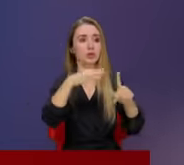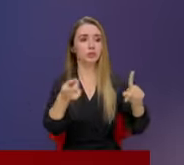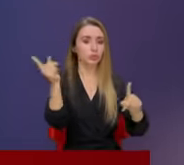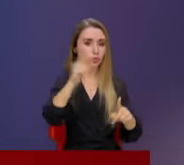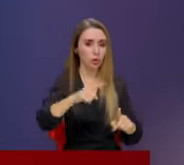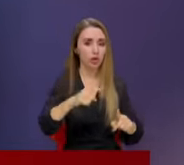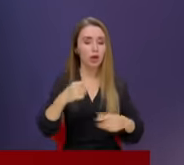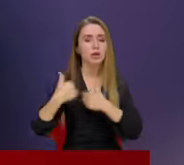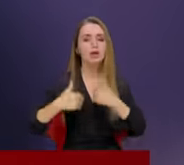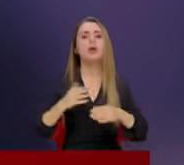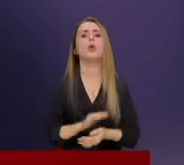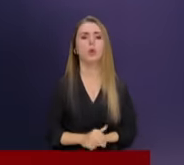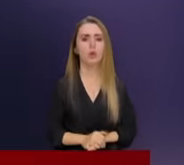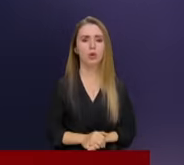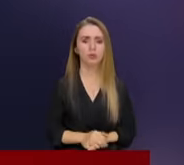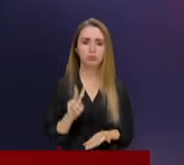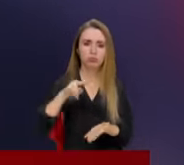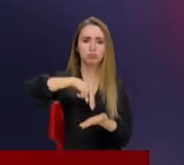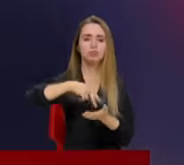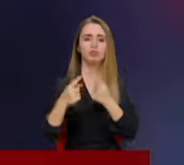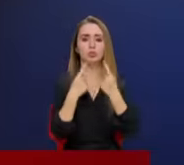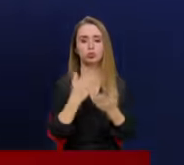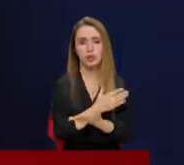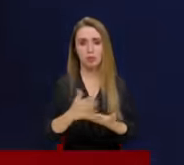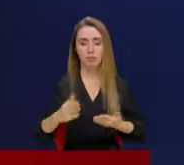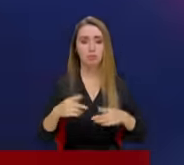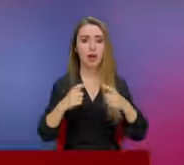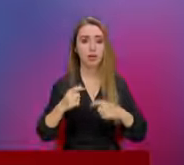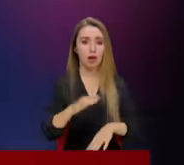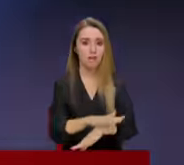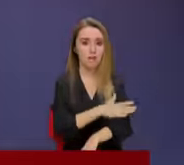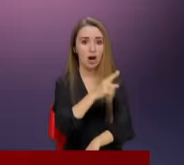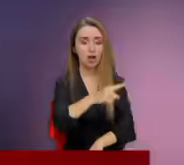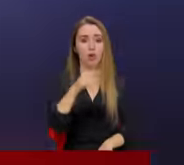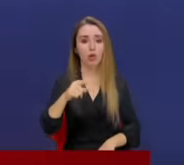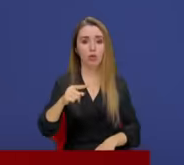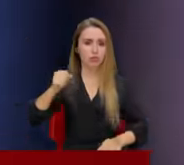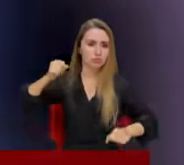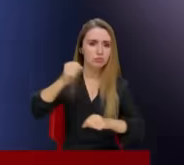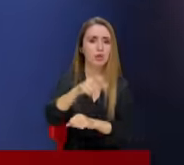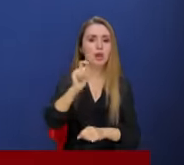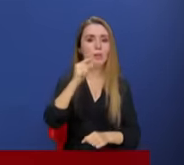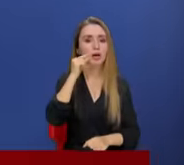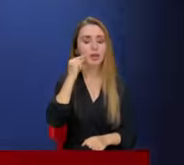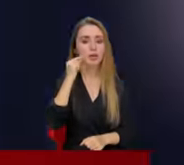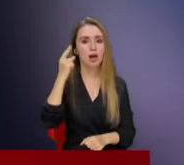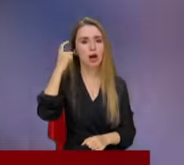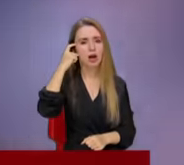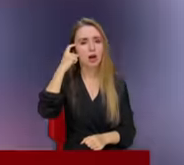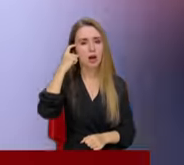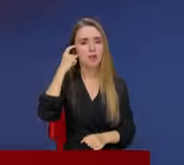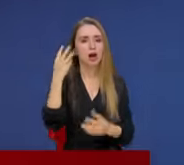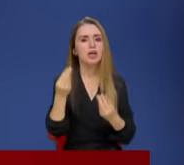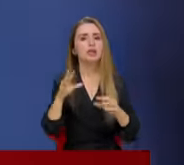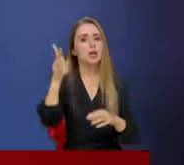sonrası yaralanmadı. Kalkıp konuşmasına devam etti. Hatay Valiliği Savaş'ı kürsüden iten kişinin akli dengesi yerinde